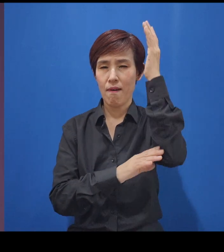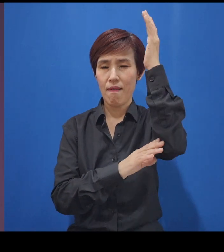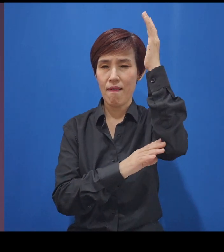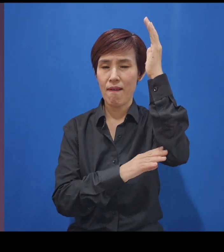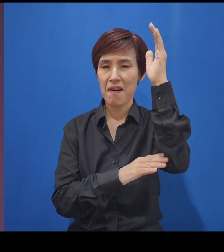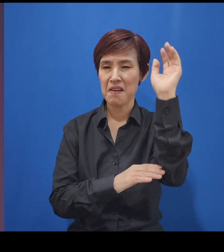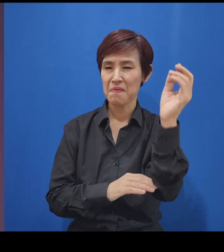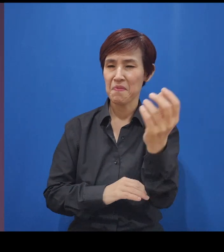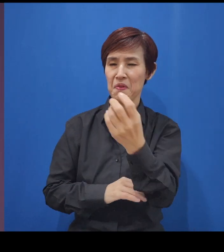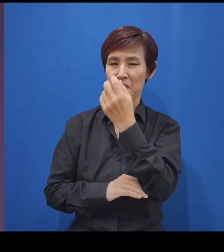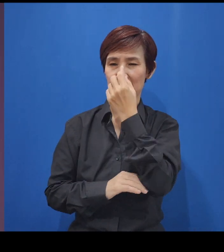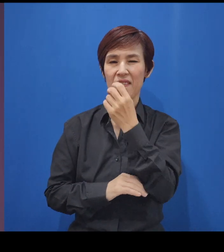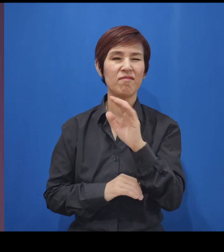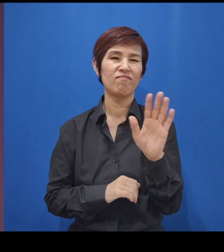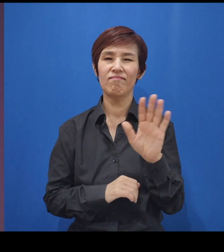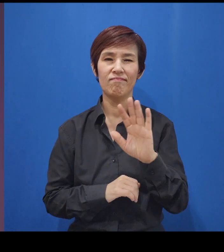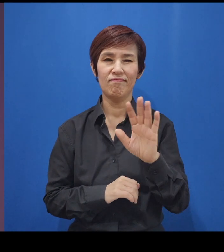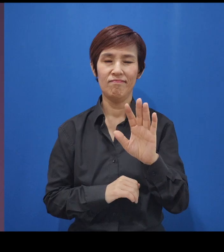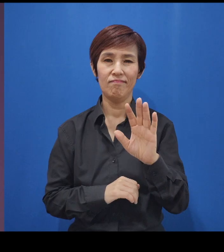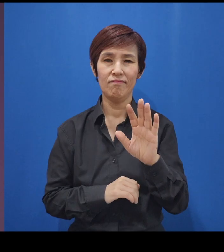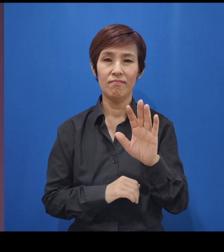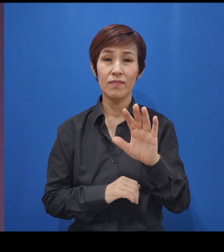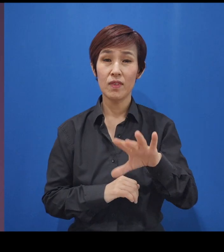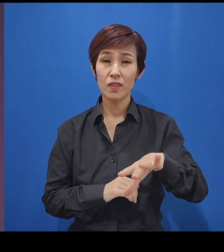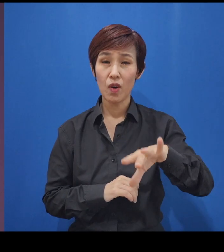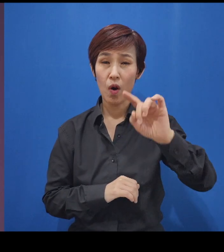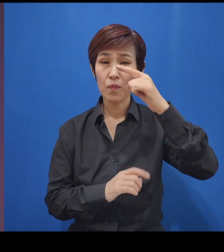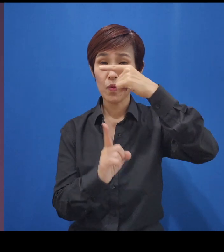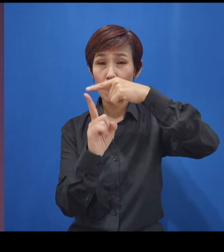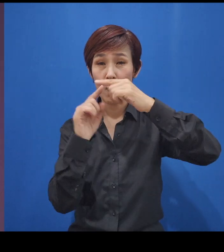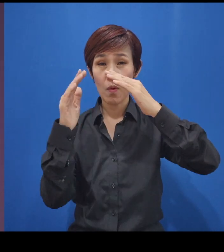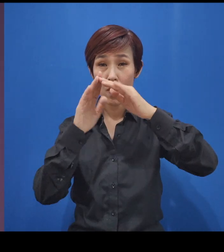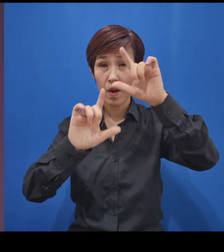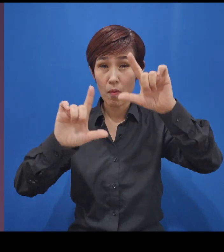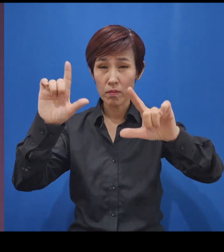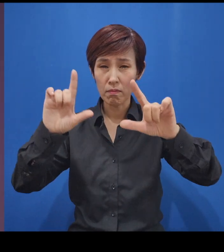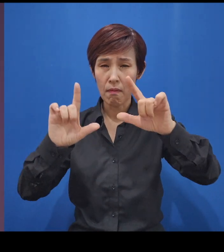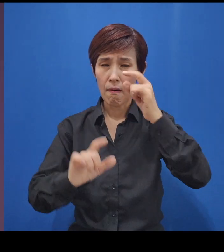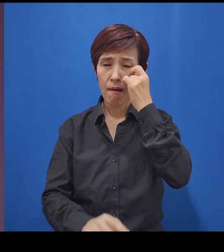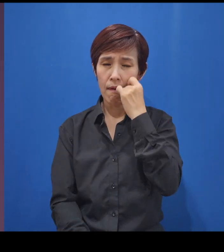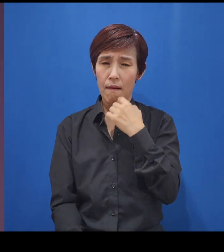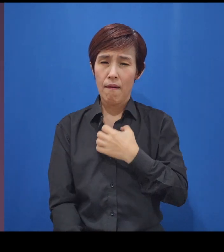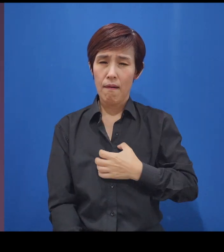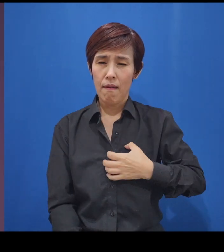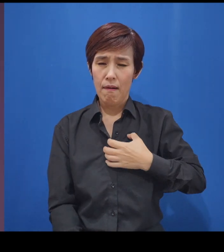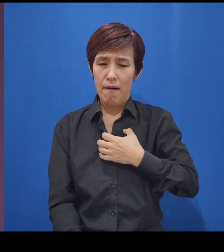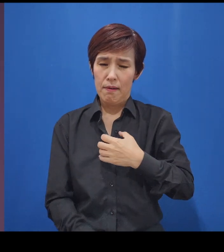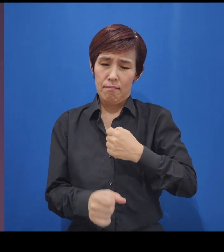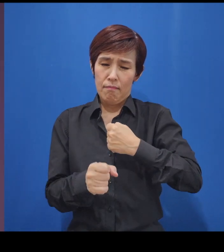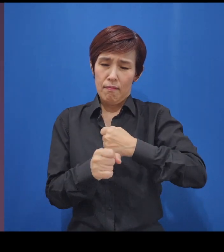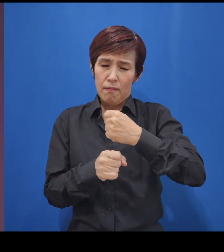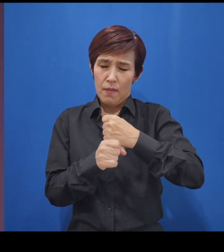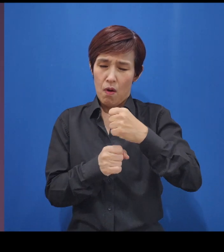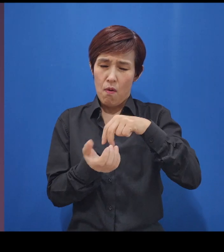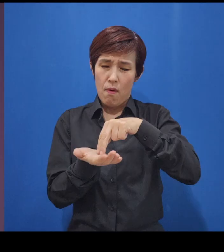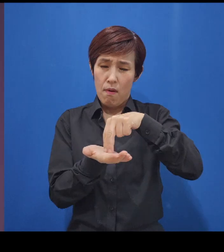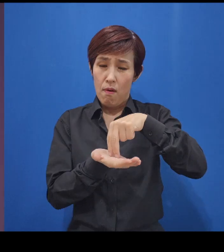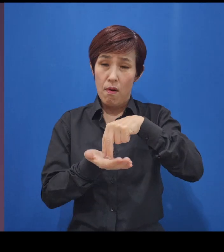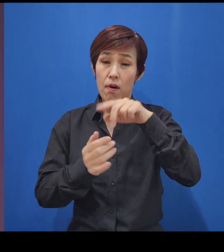않습니다. 교회의 처음 모습은 너무 슬프고 당황스럽고 힘들고